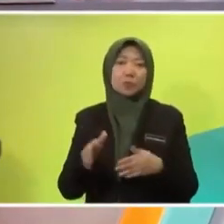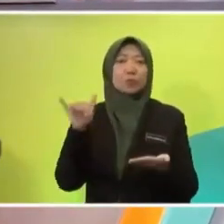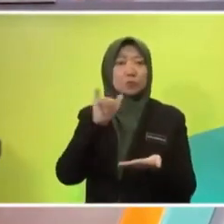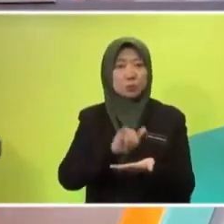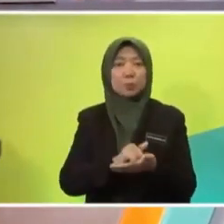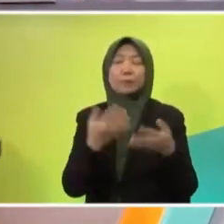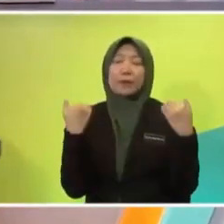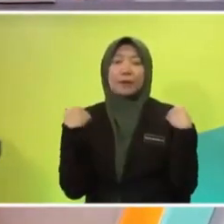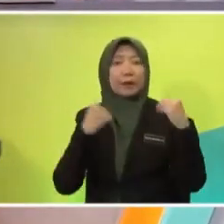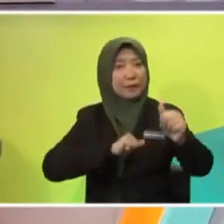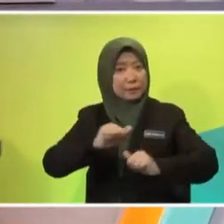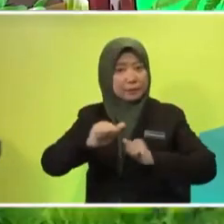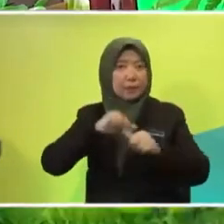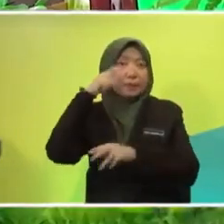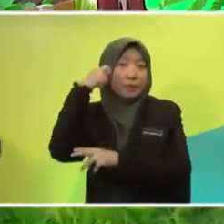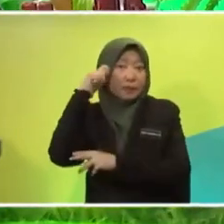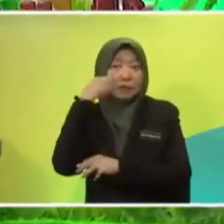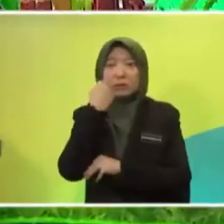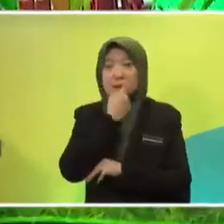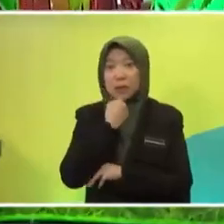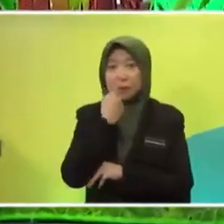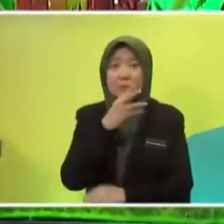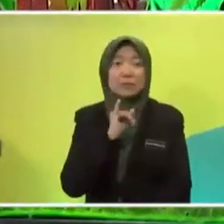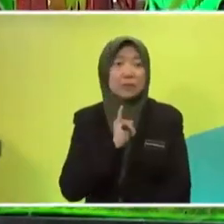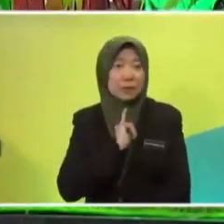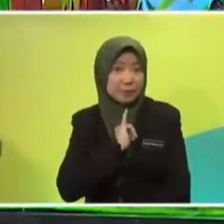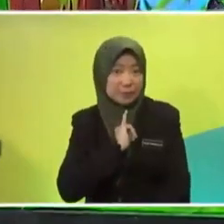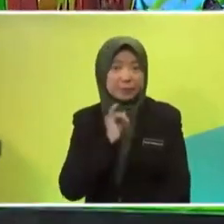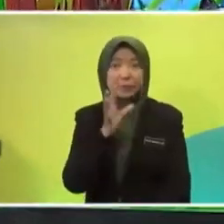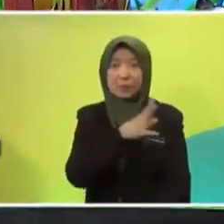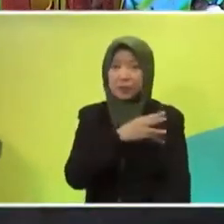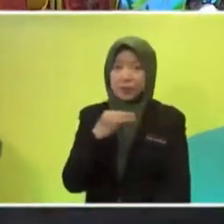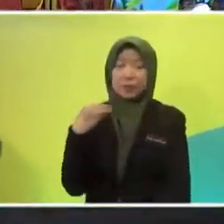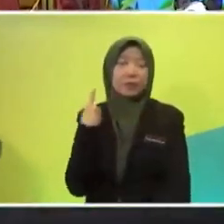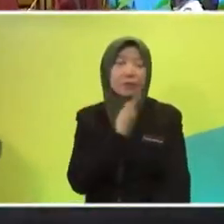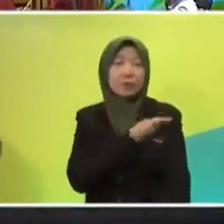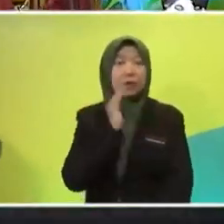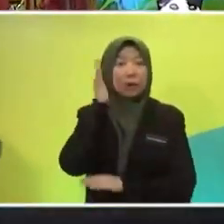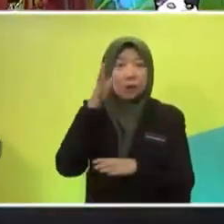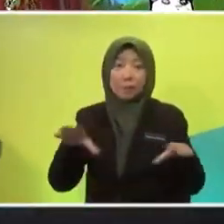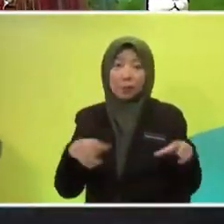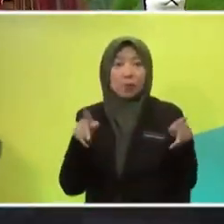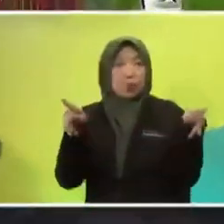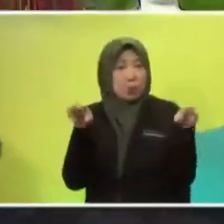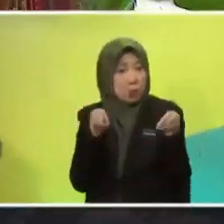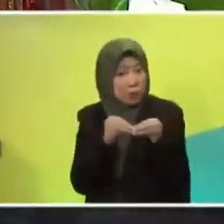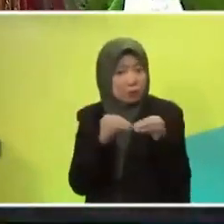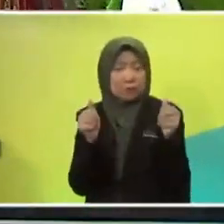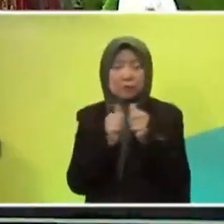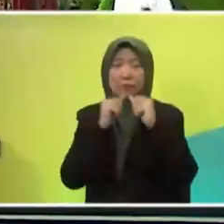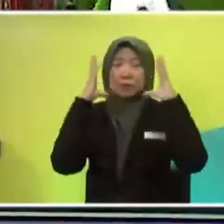ada aktiviti teka siapa saya dan membuat kolaj arnab bersama Cikgu Suryani.